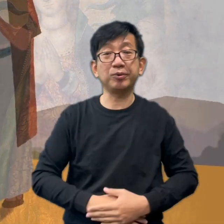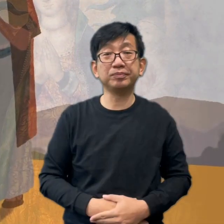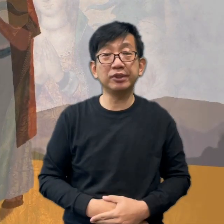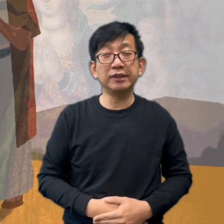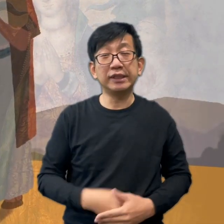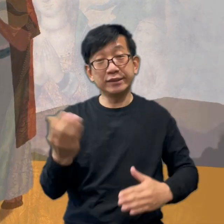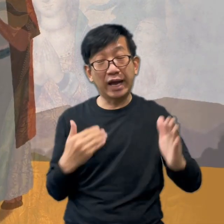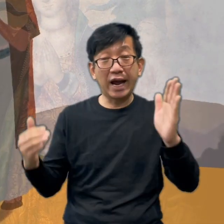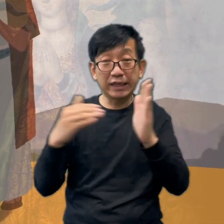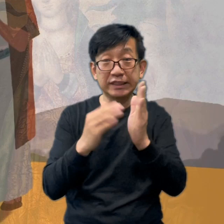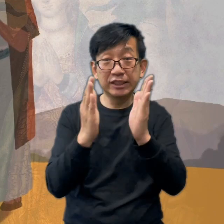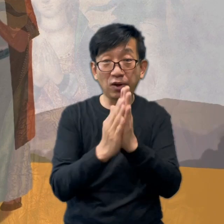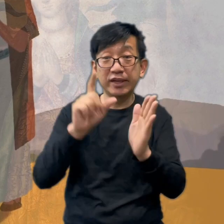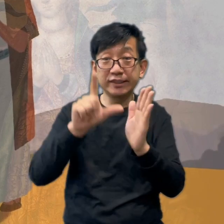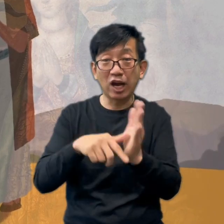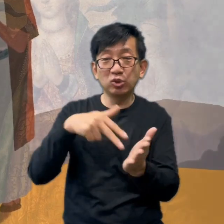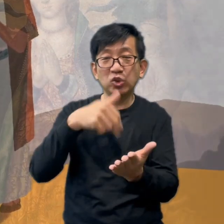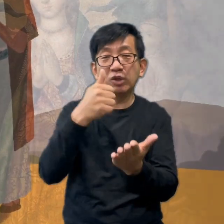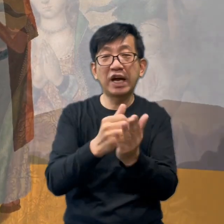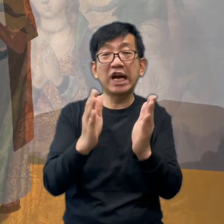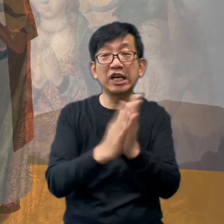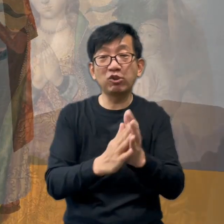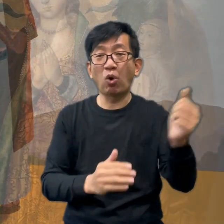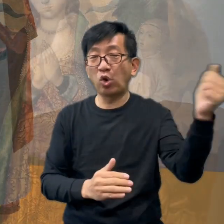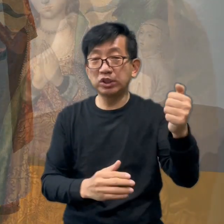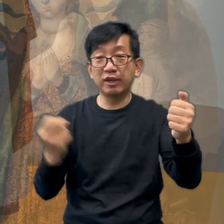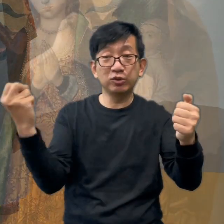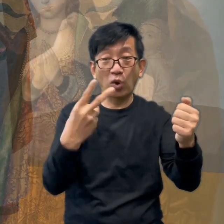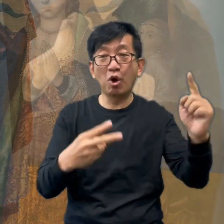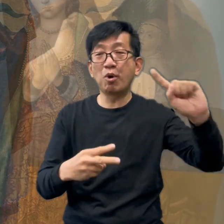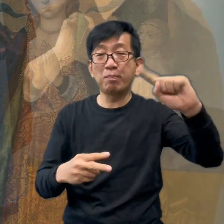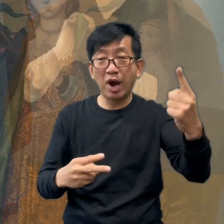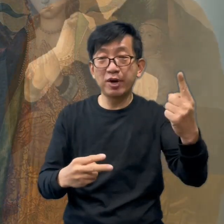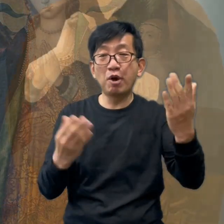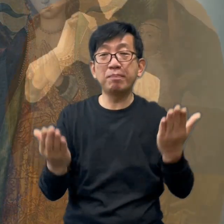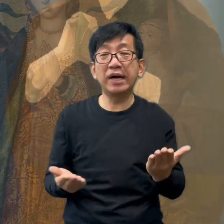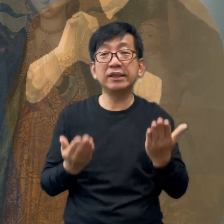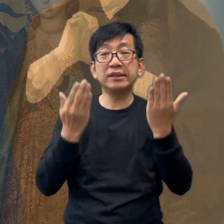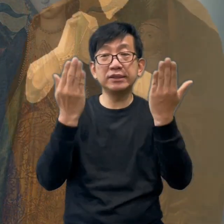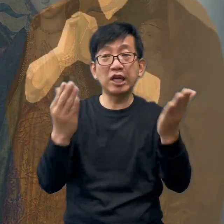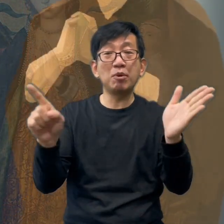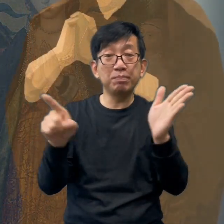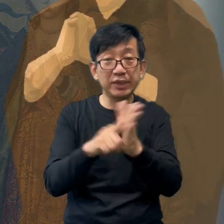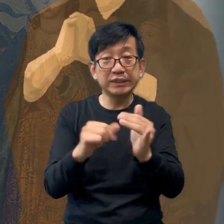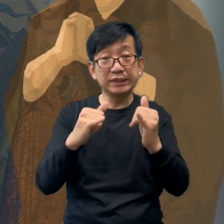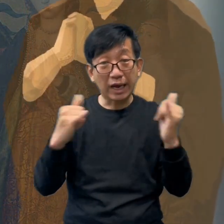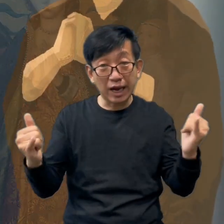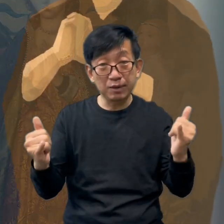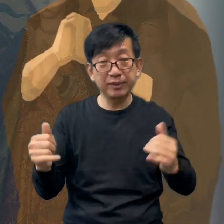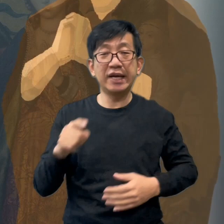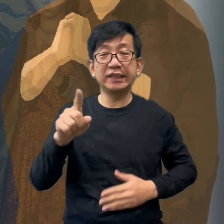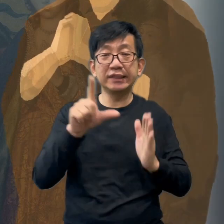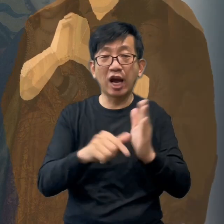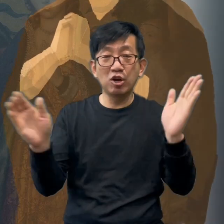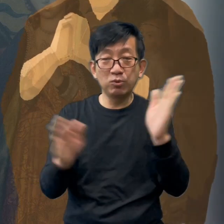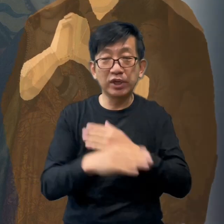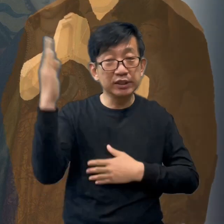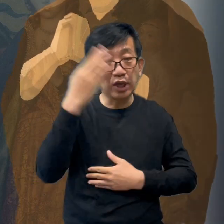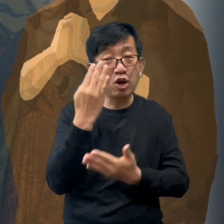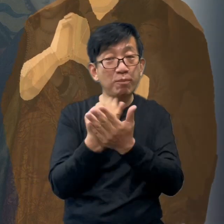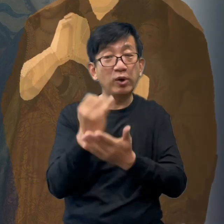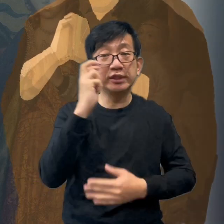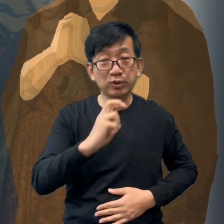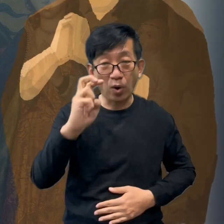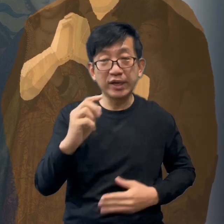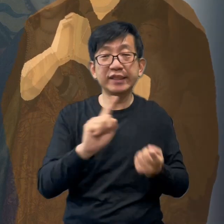깊어지면서였습니다. 그 전까지는 기도할 때 주님의 기도를 50번, 100번씩 바치던 신자들이 이